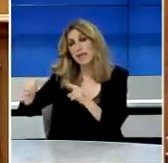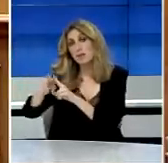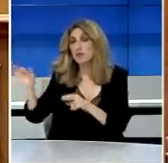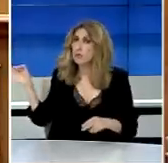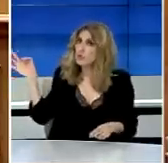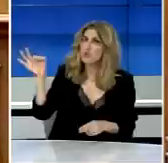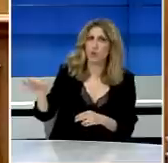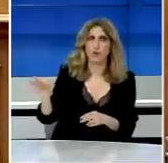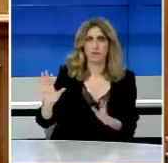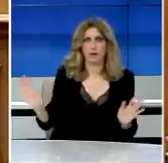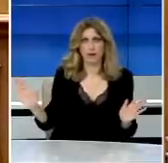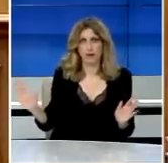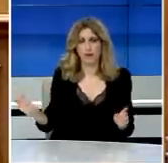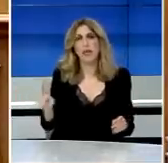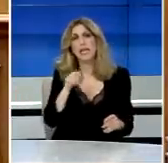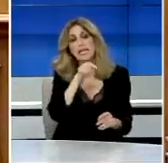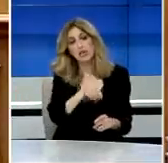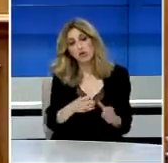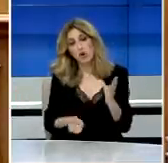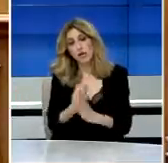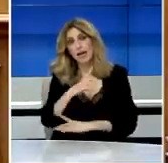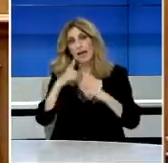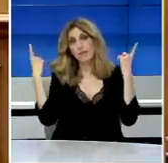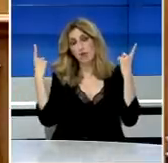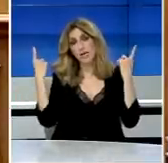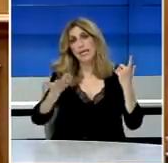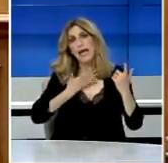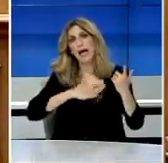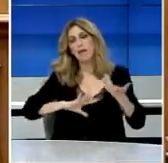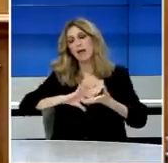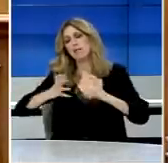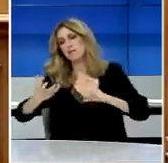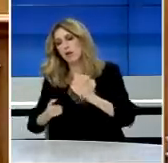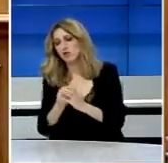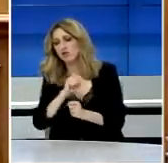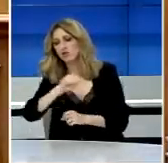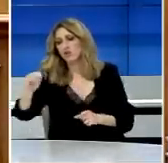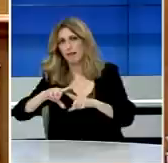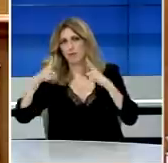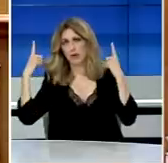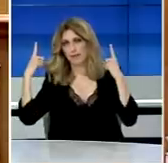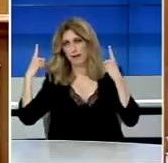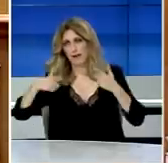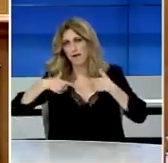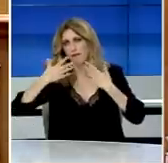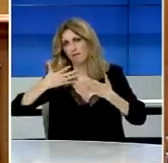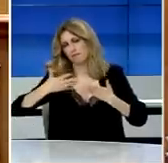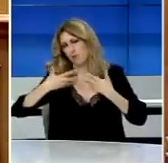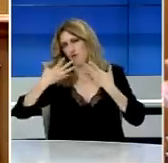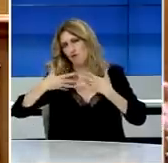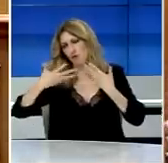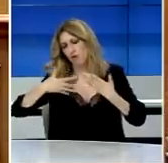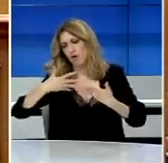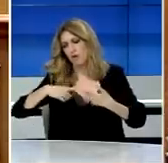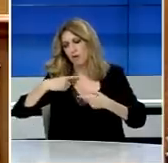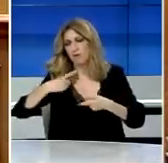της Νέας Δημοκρατίας, που σήμερα θέλετε να μας παριστάνετε τους σοσιαλδημοκράτες. Δεν είναι η κυρία Γεννηματά, εδώ θα αρχίσει να φωνάζει.